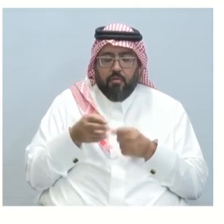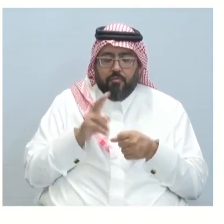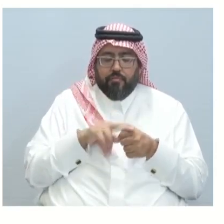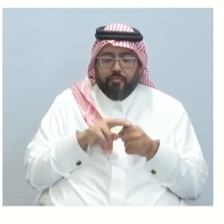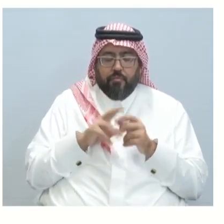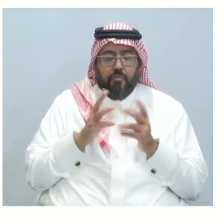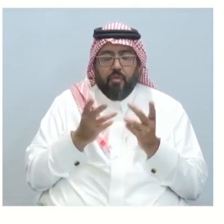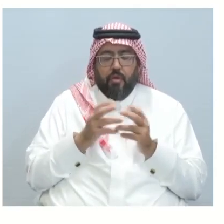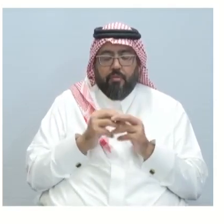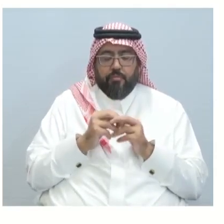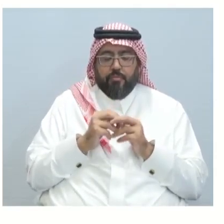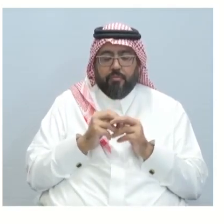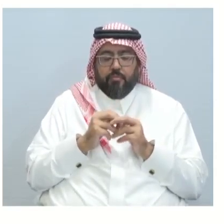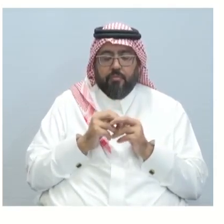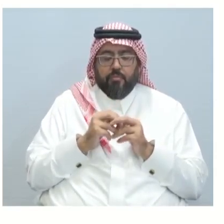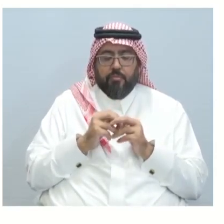رغم